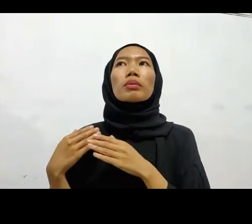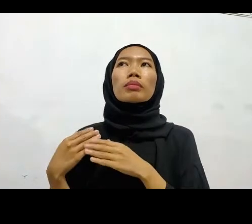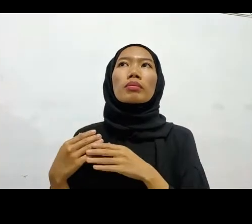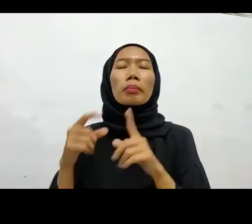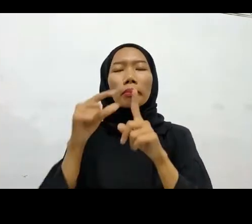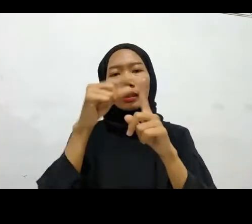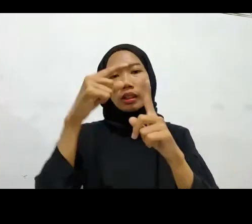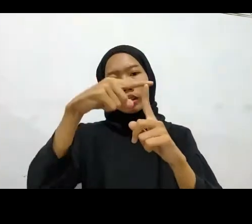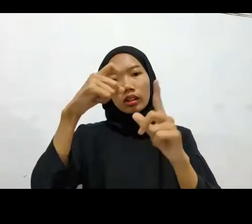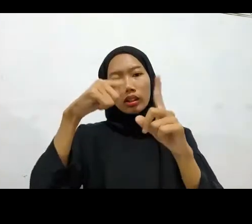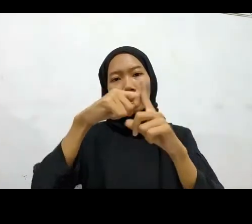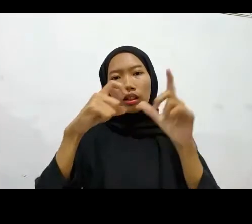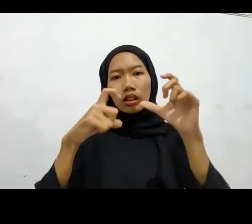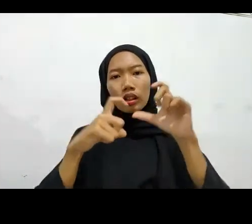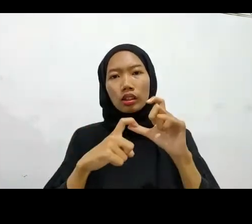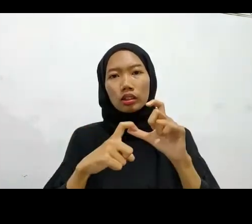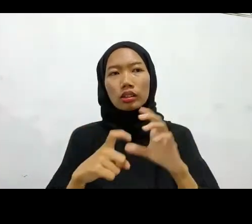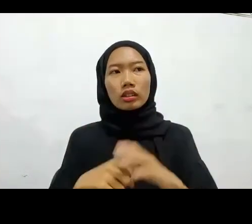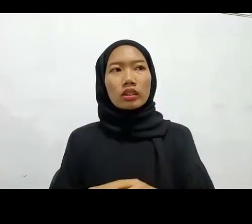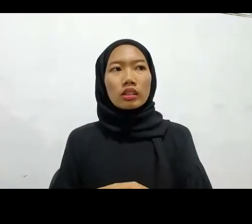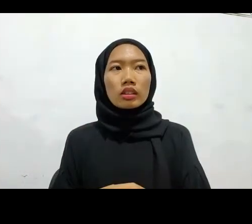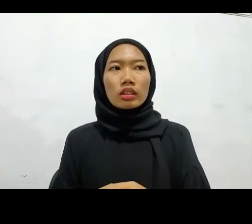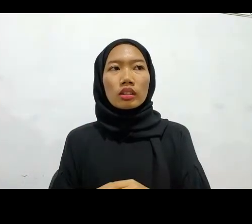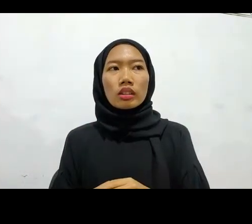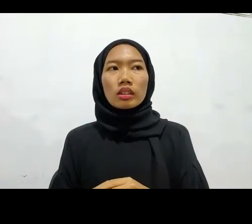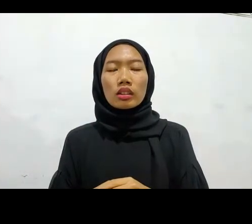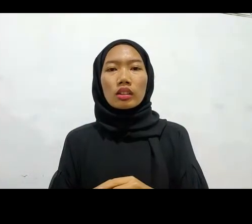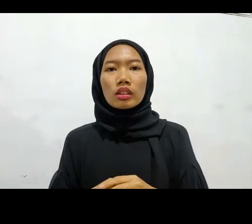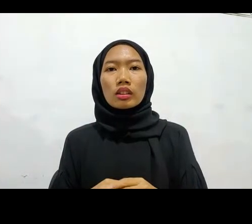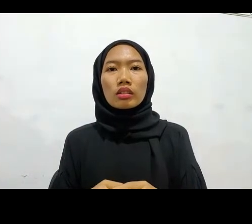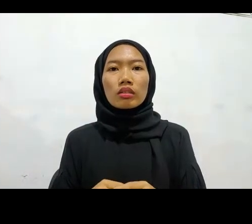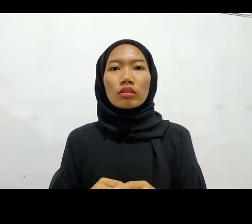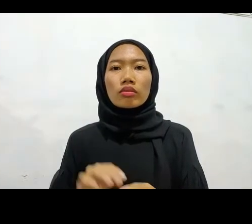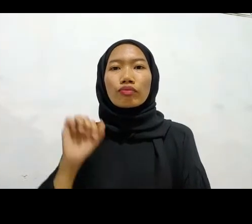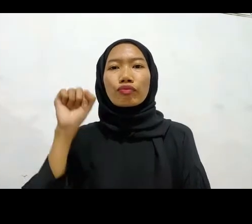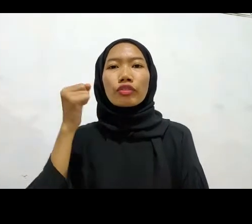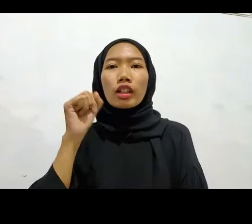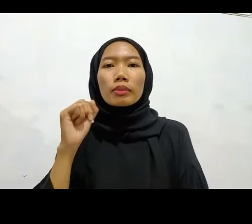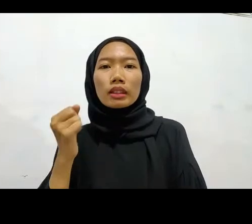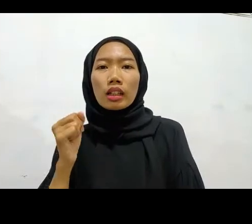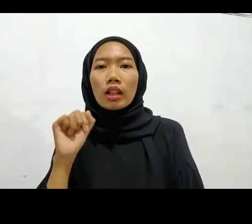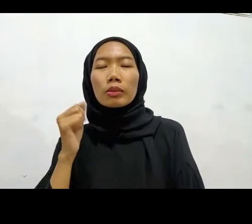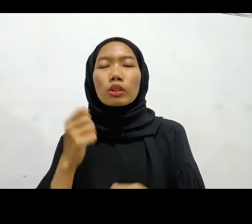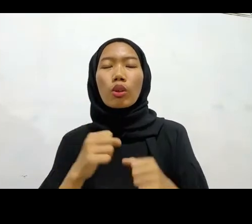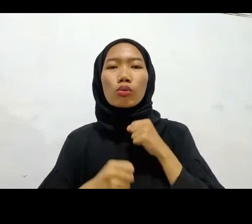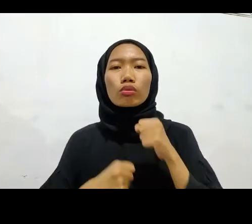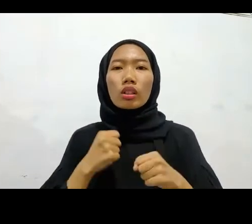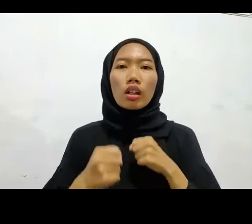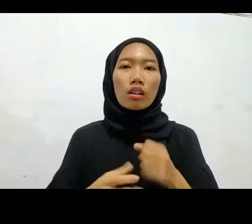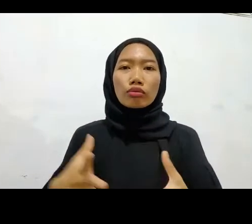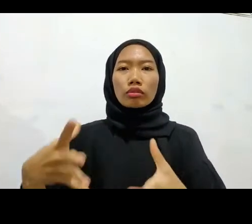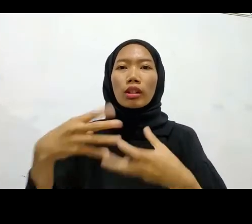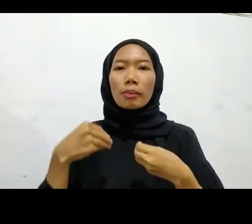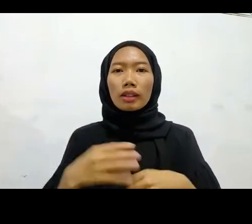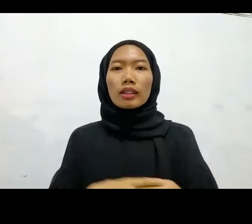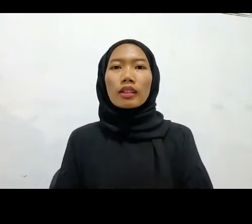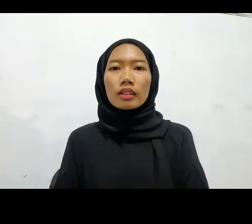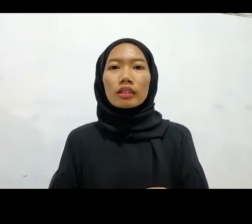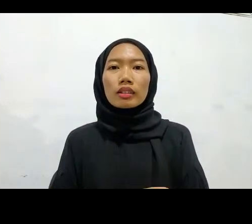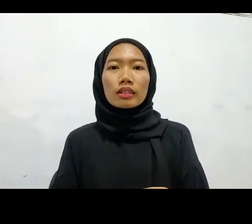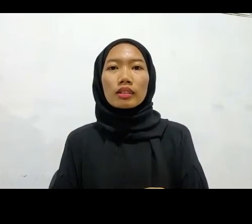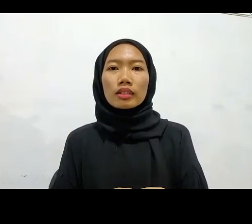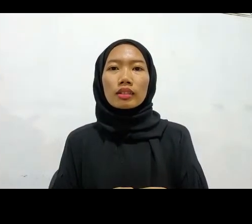untuk pemerintah juga tidak bisa mengupayakan atau mengusahakan. Namun begitu apabila